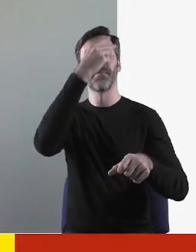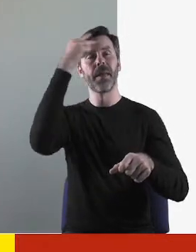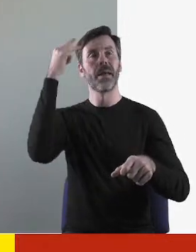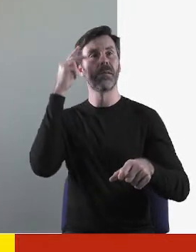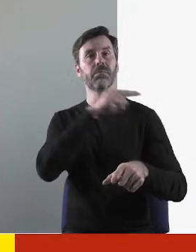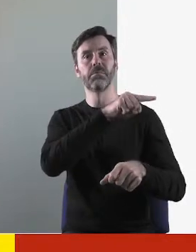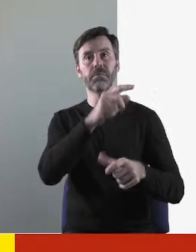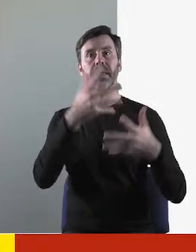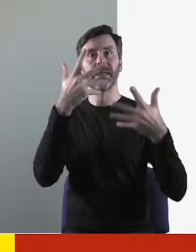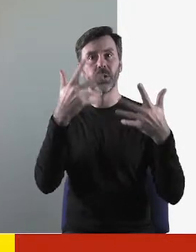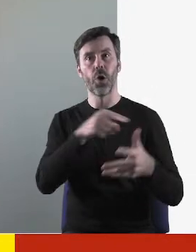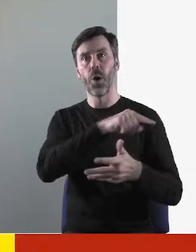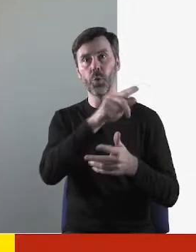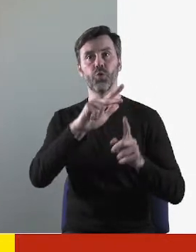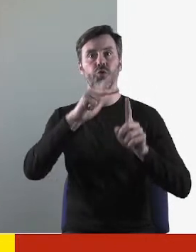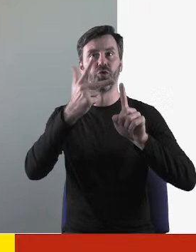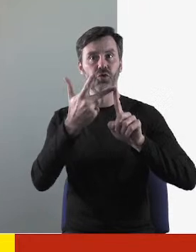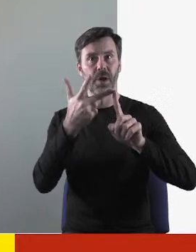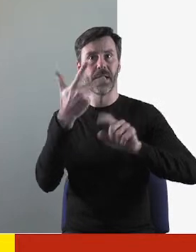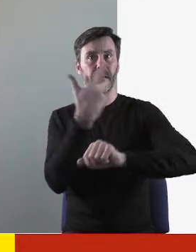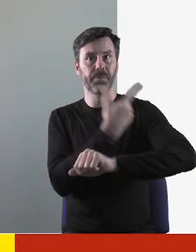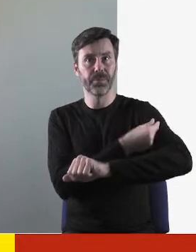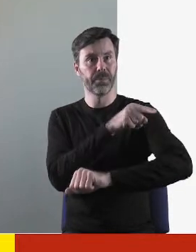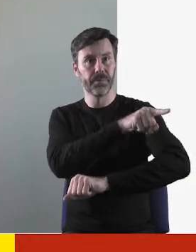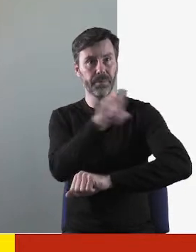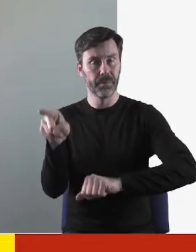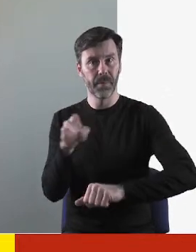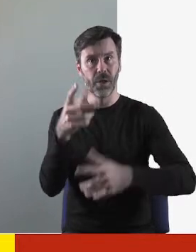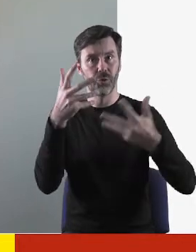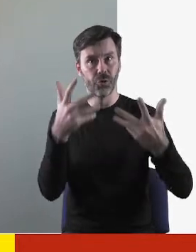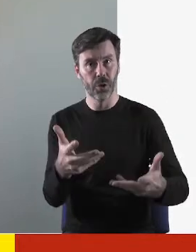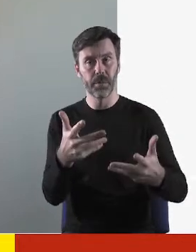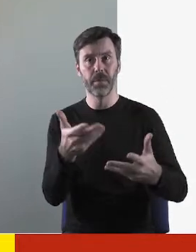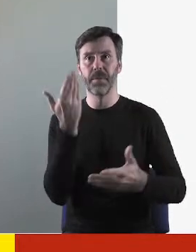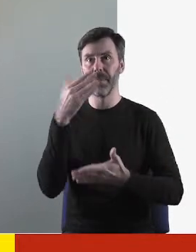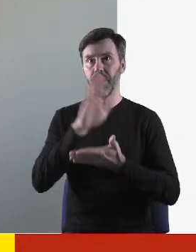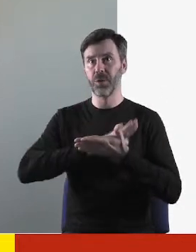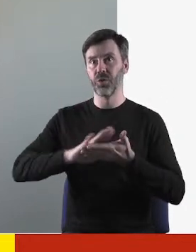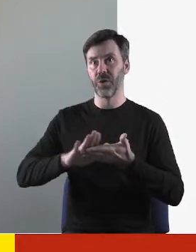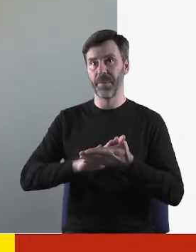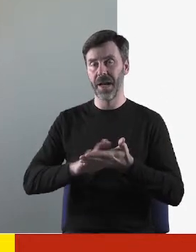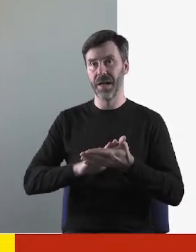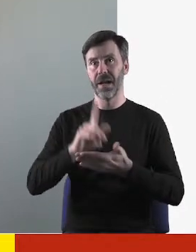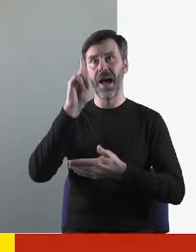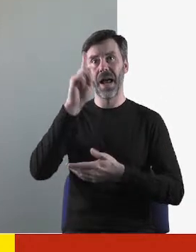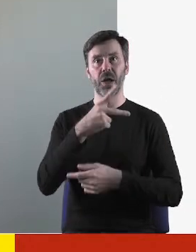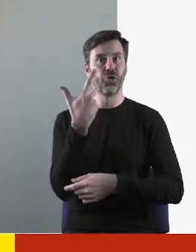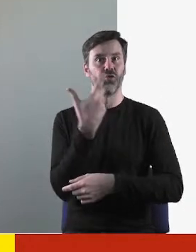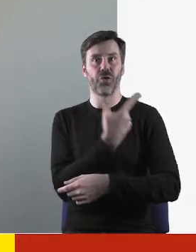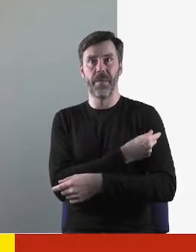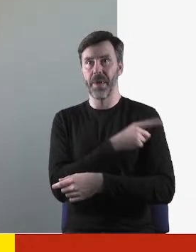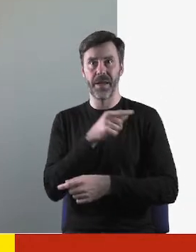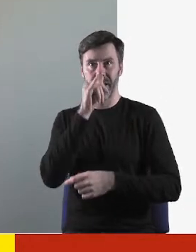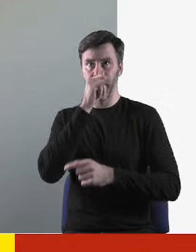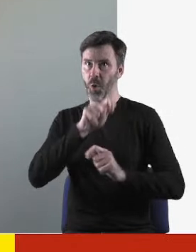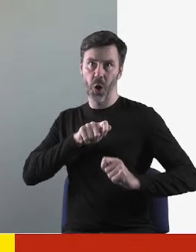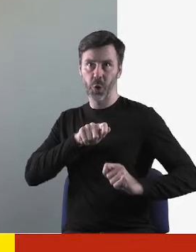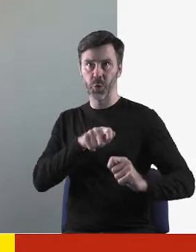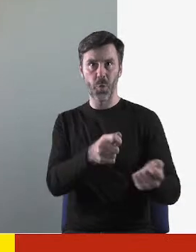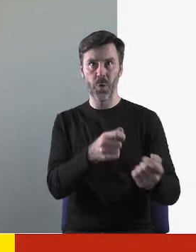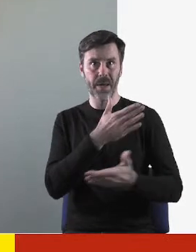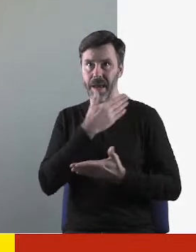już trzecią dawką. Natomiast proszę wybaczyć, szczepienia są dobrowolne. My nie mamy nawet